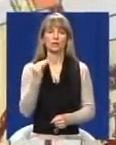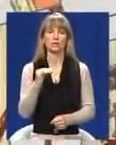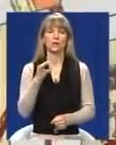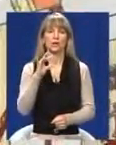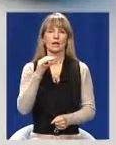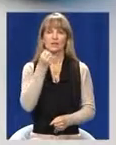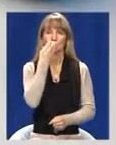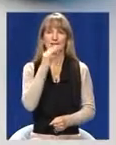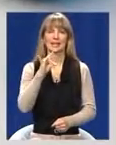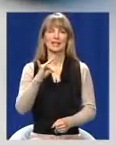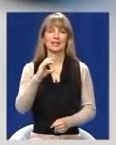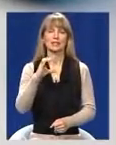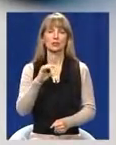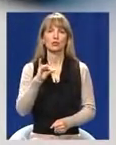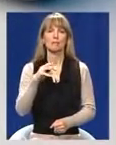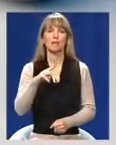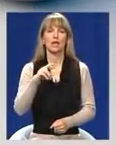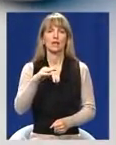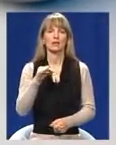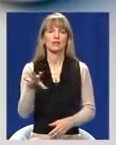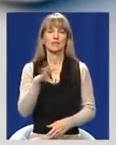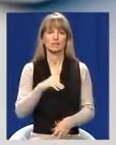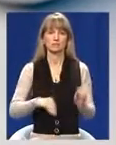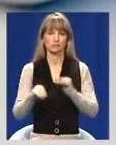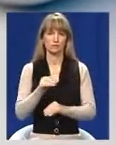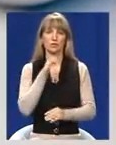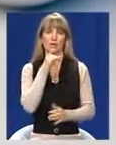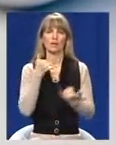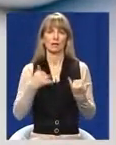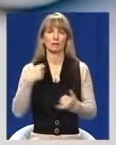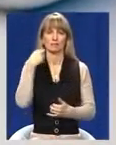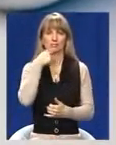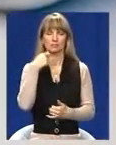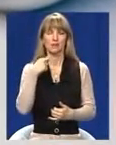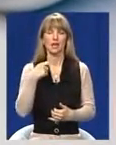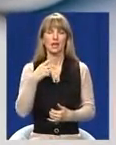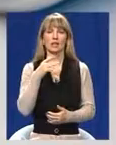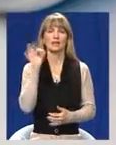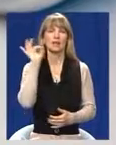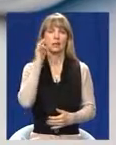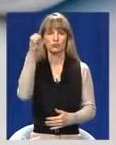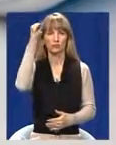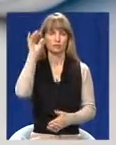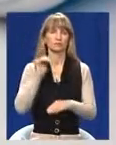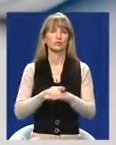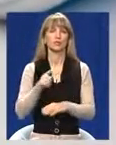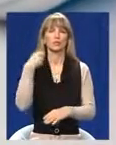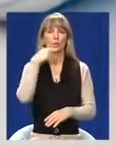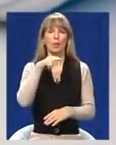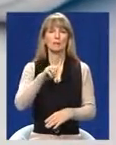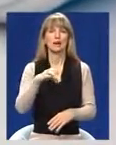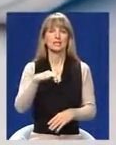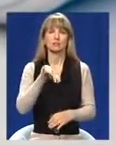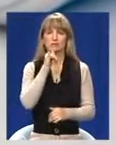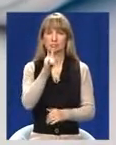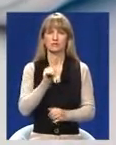та листя м'яти. Всі ці інгредієнти входять до складу і сучасних зубних паст. Німецькі вчені встановили, що зубна паста не може